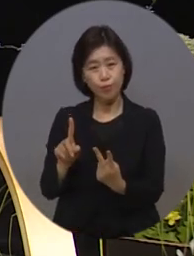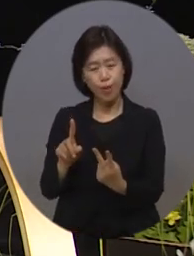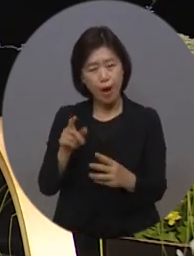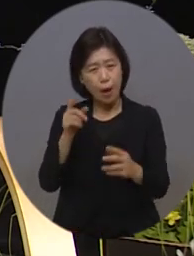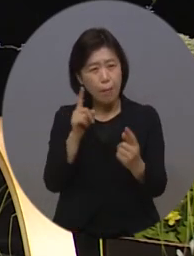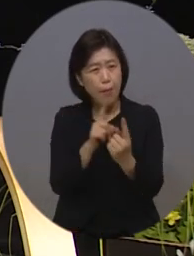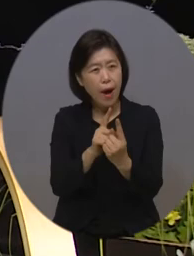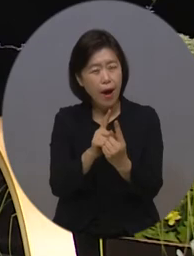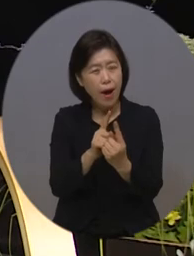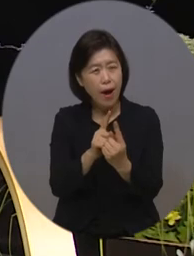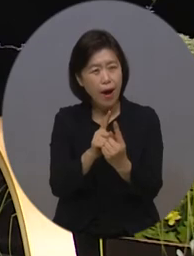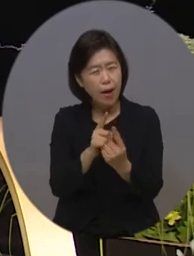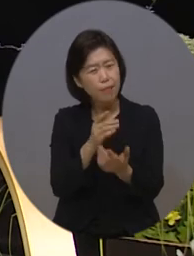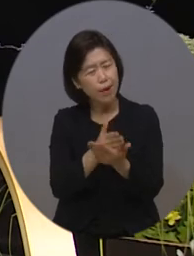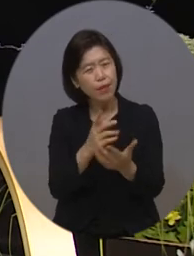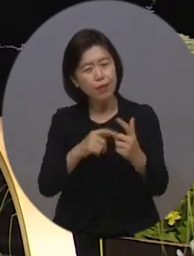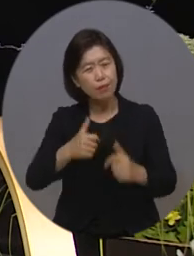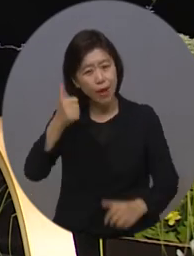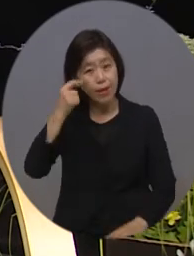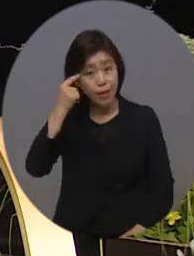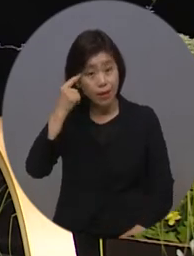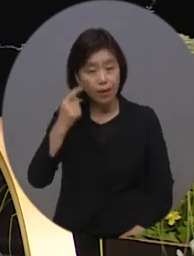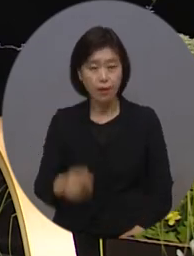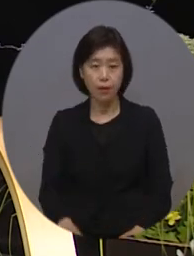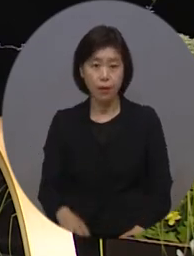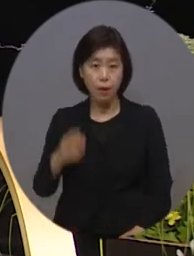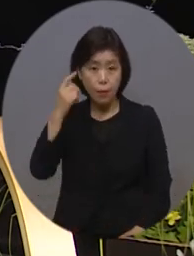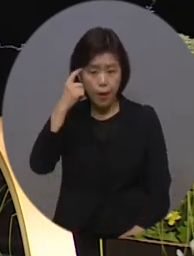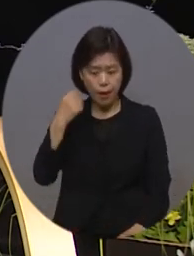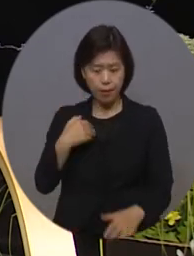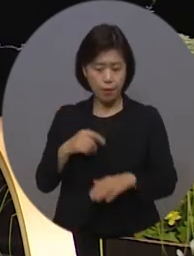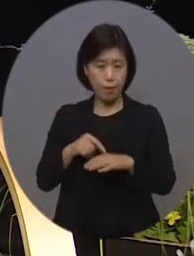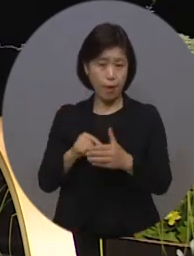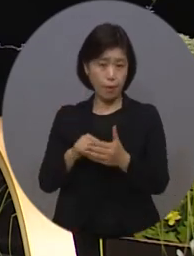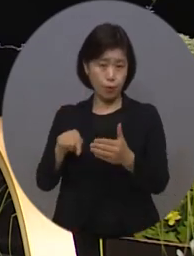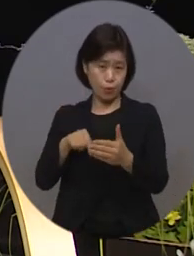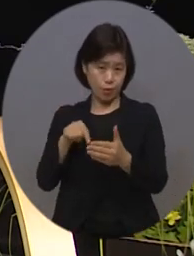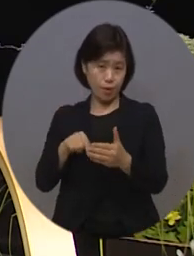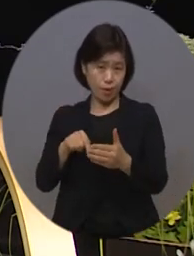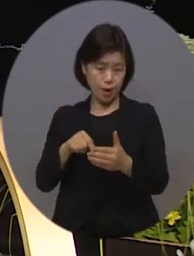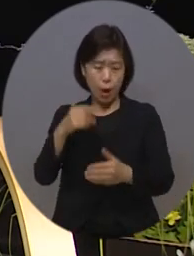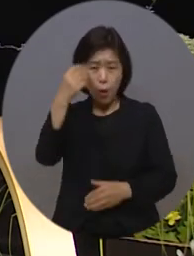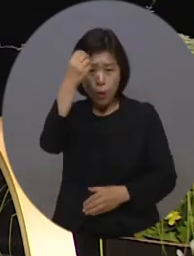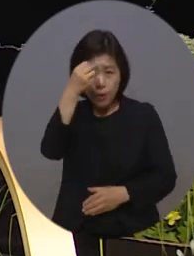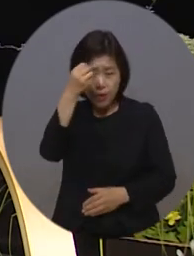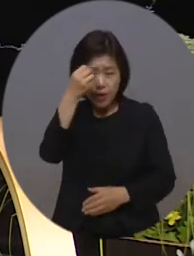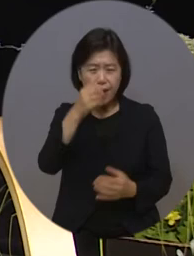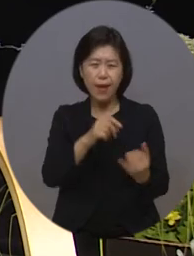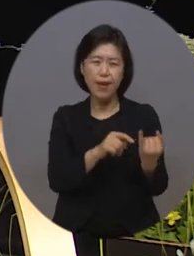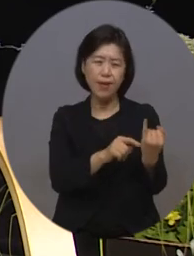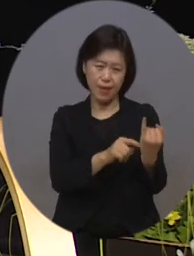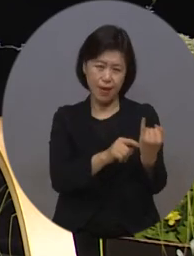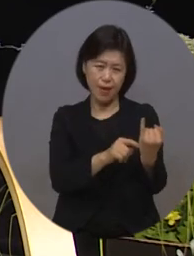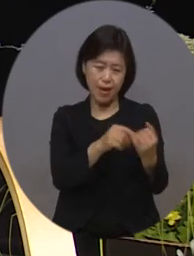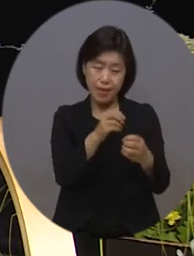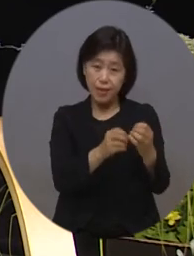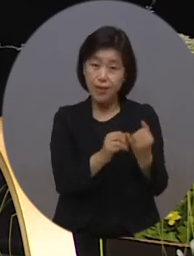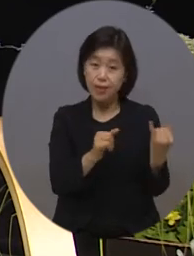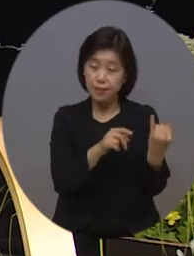제 마음속에 기억해둔 학생 문고은 양을 성인 문고은 씨로 바꿔야 하는